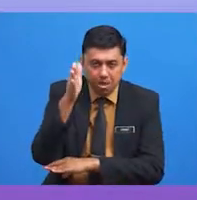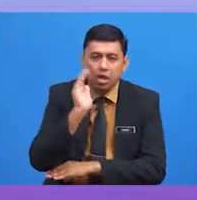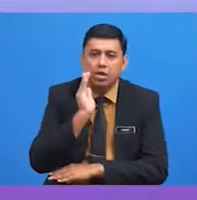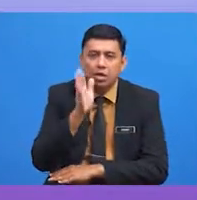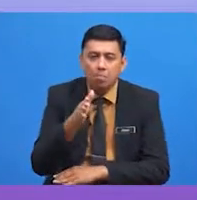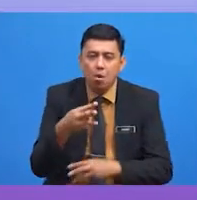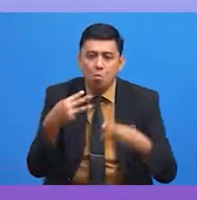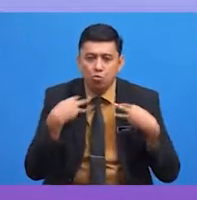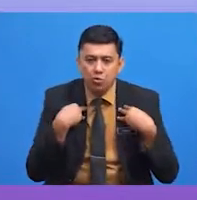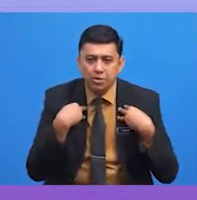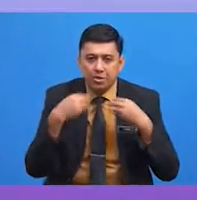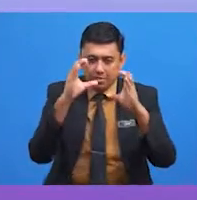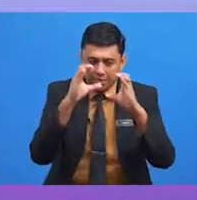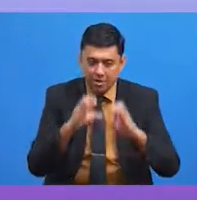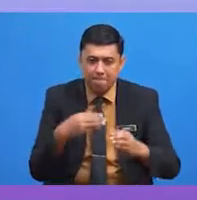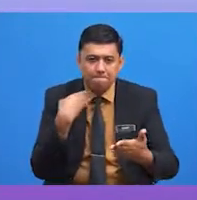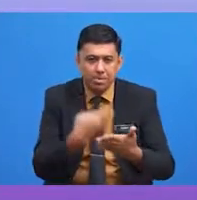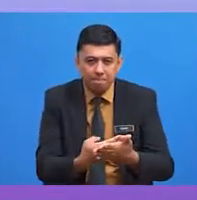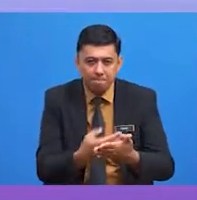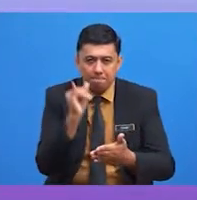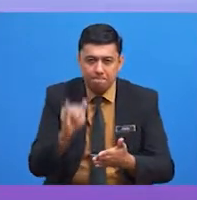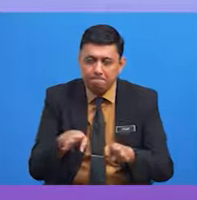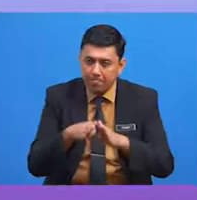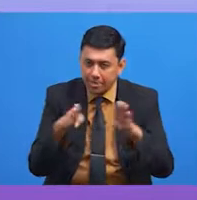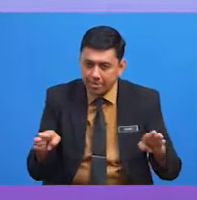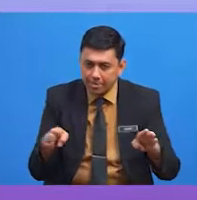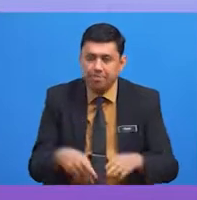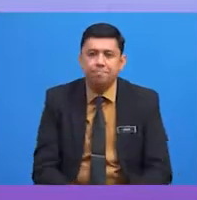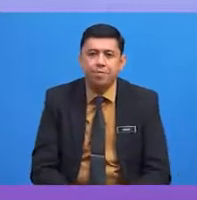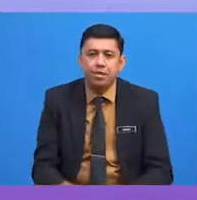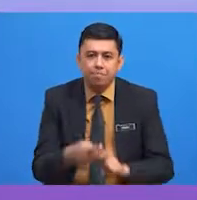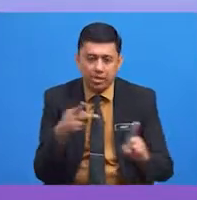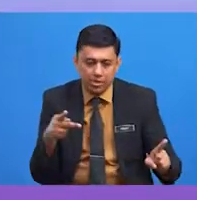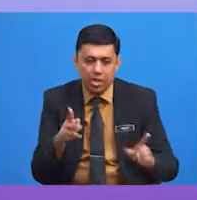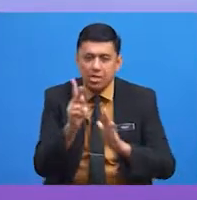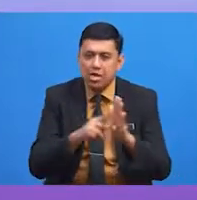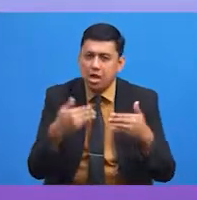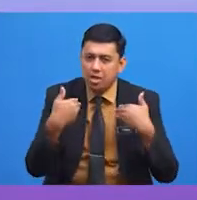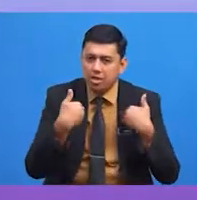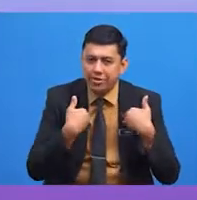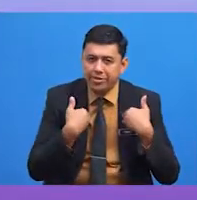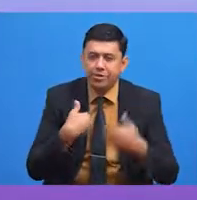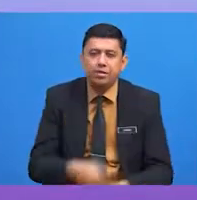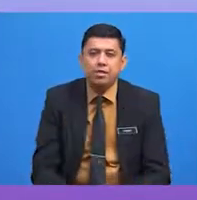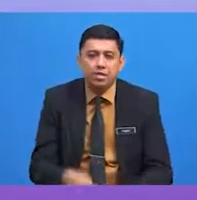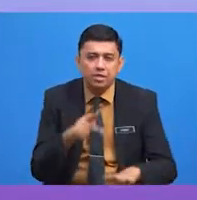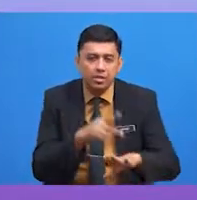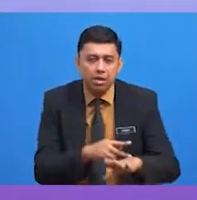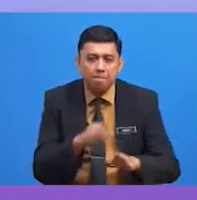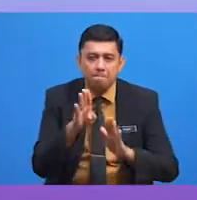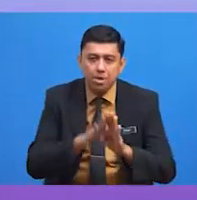mewujudkan cara penyampaian yang berbeza daripada situasi